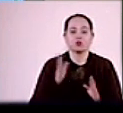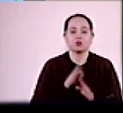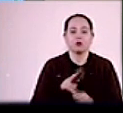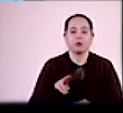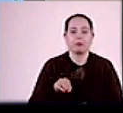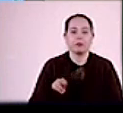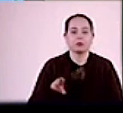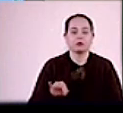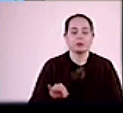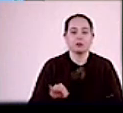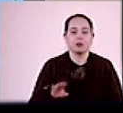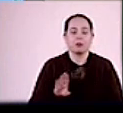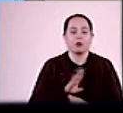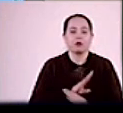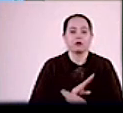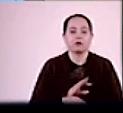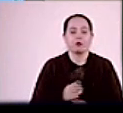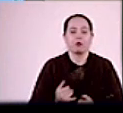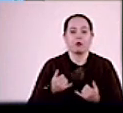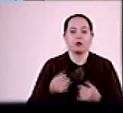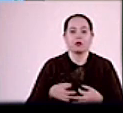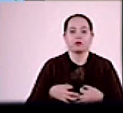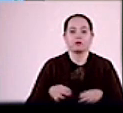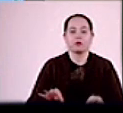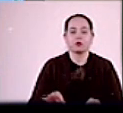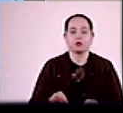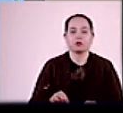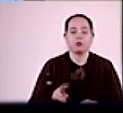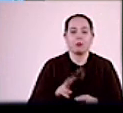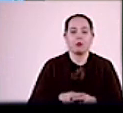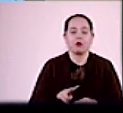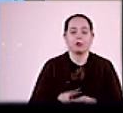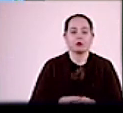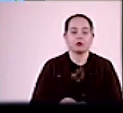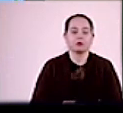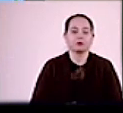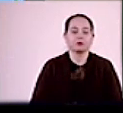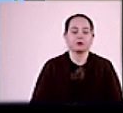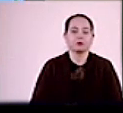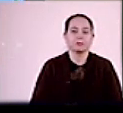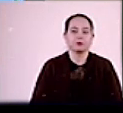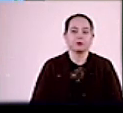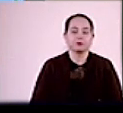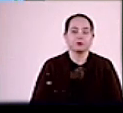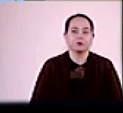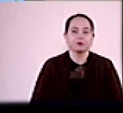Пети, погибшего при освобождении пленных.